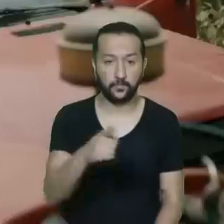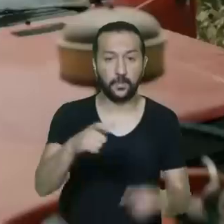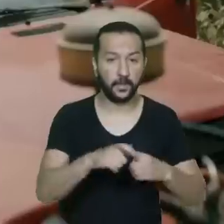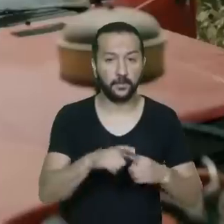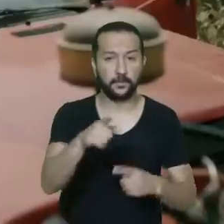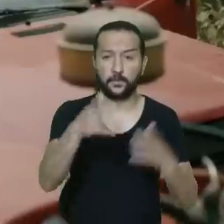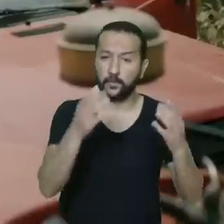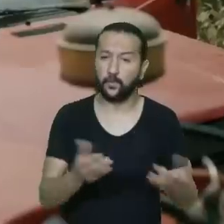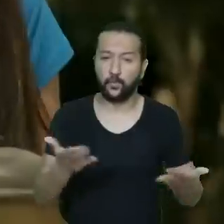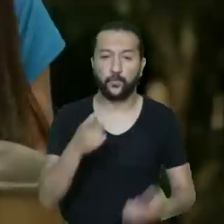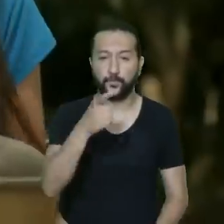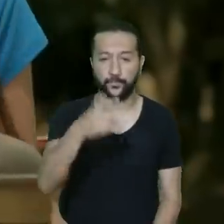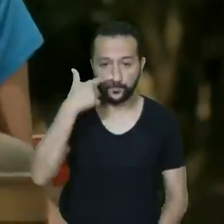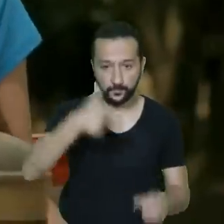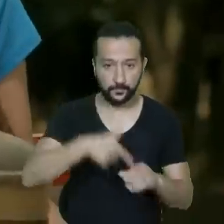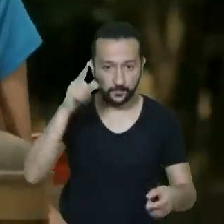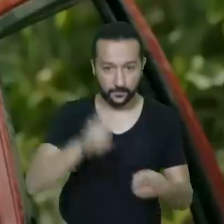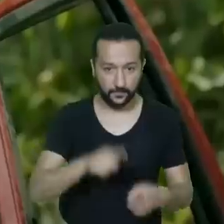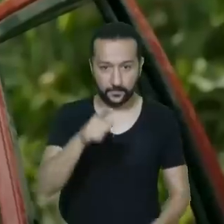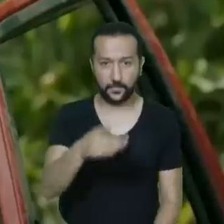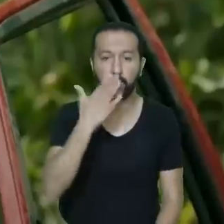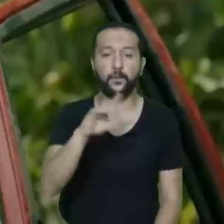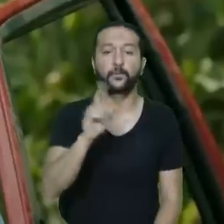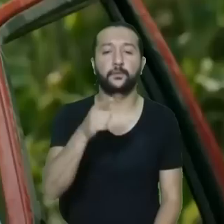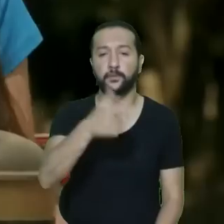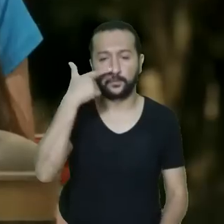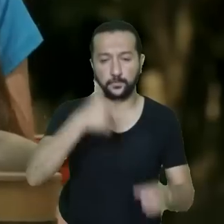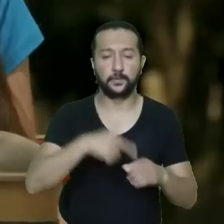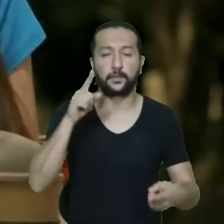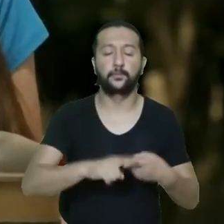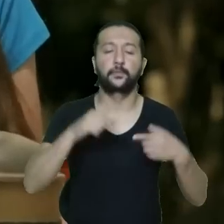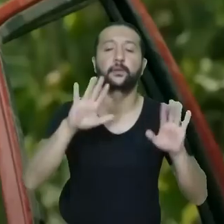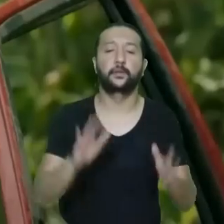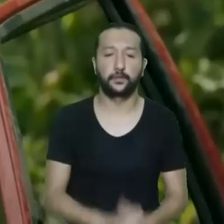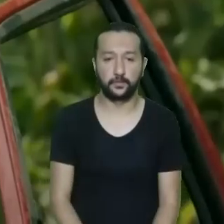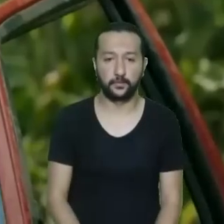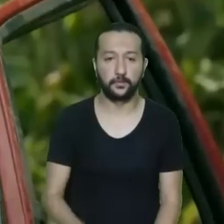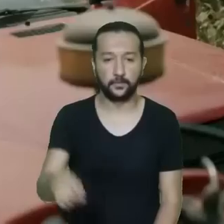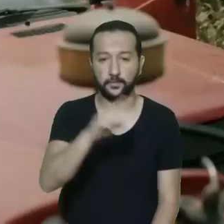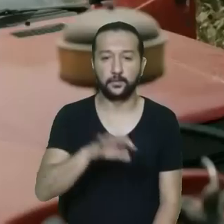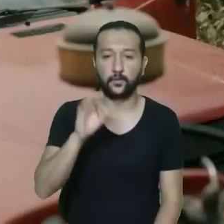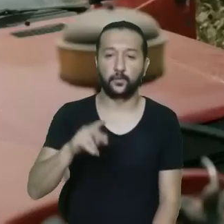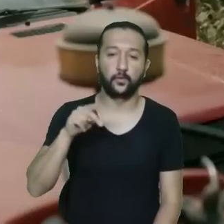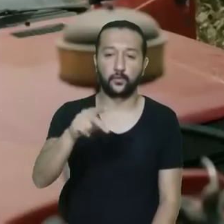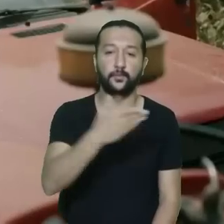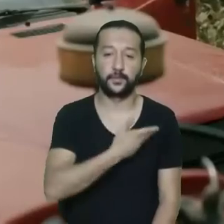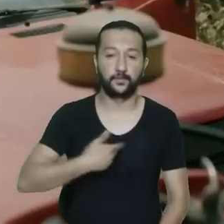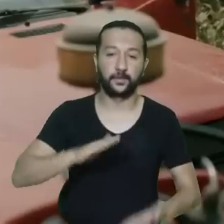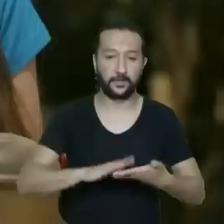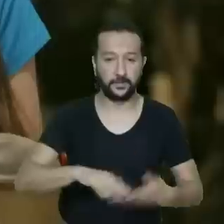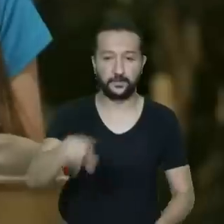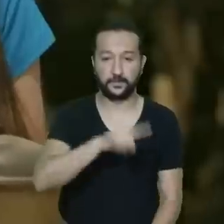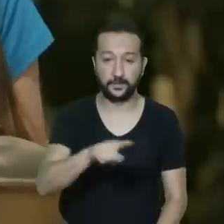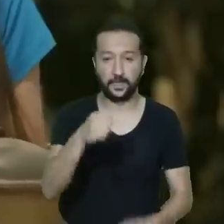Ersin, hayırdır? Benzin mi bitti yoksa? Yok canım, ne bitmesi? Biz öyle yürümeyi seviyoruz